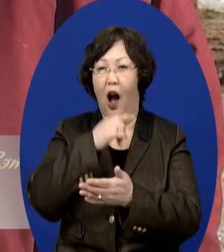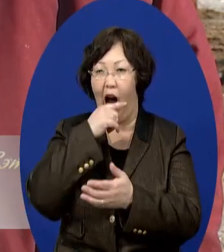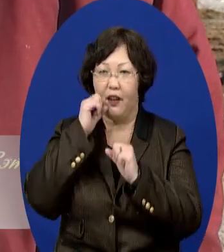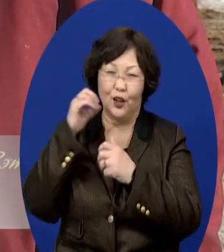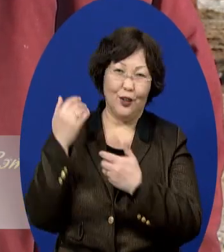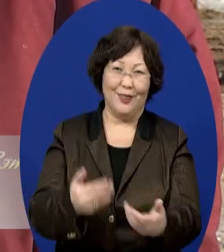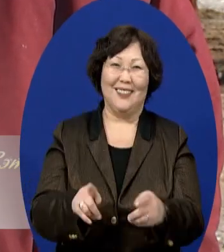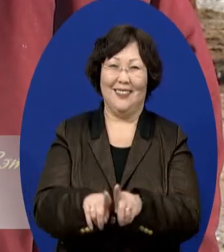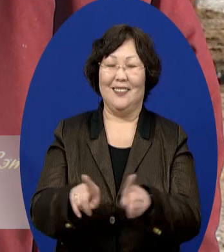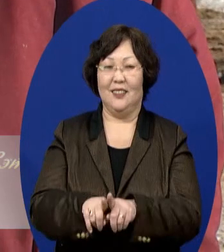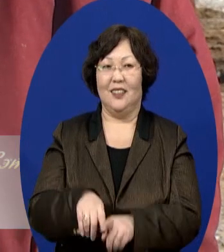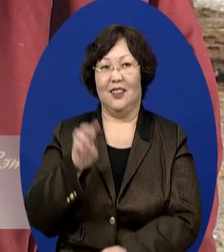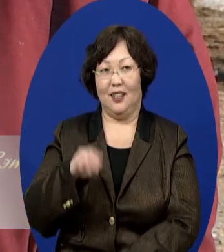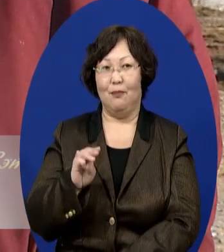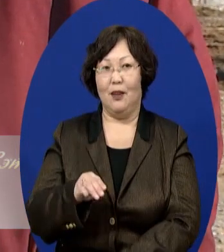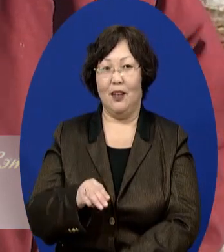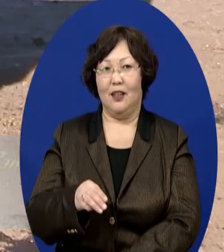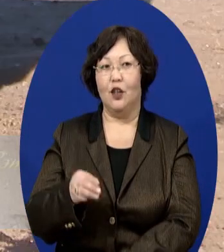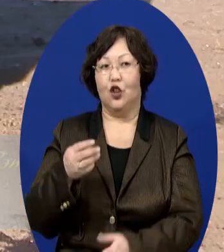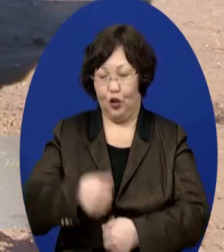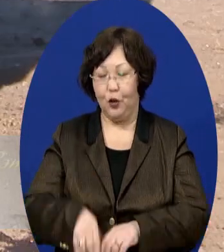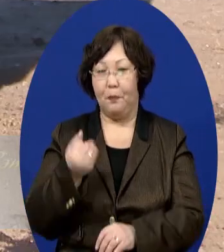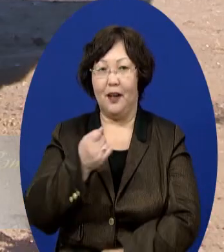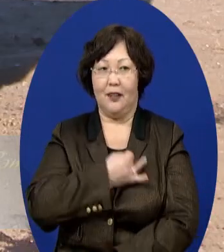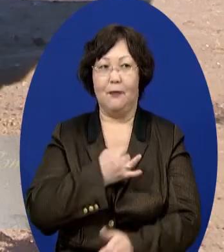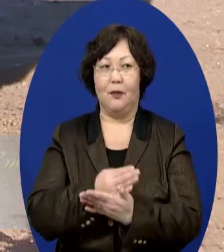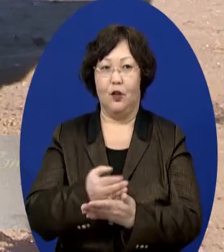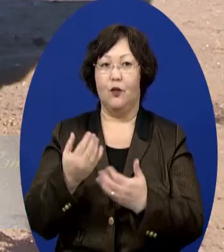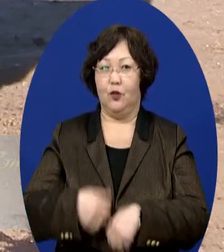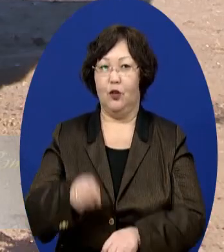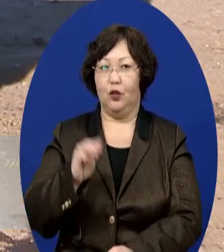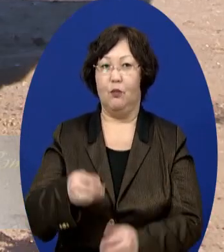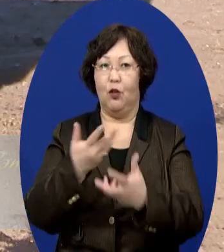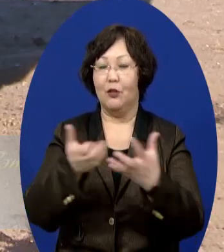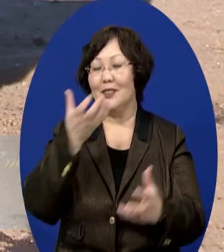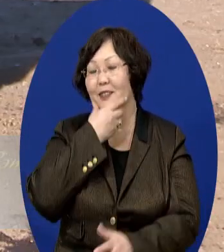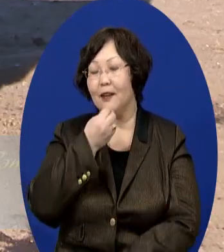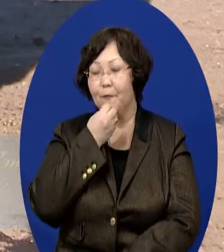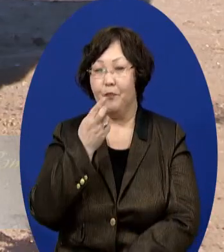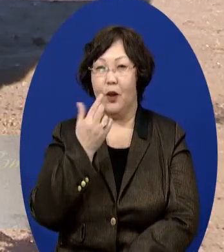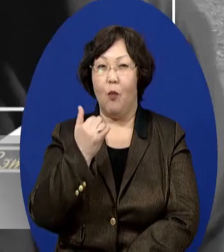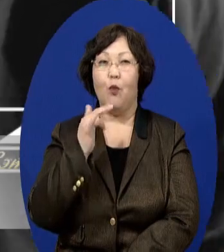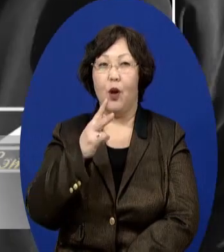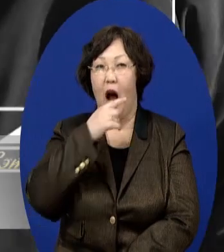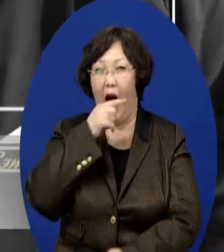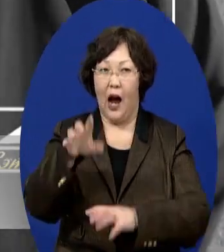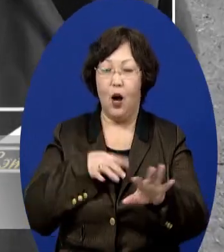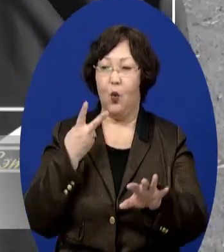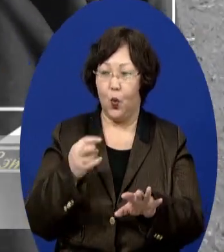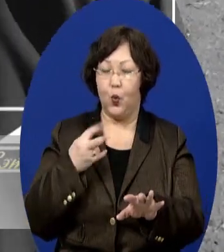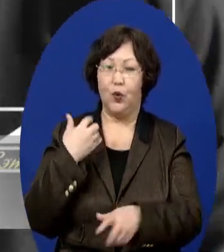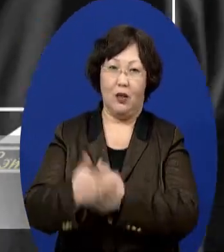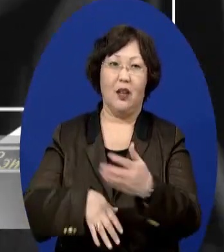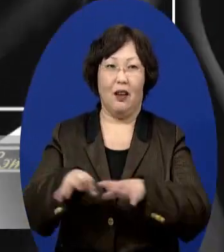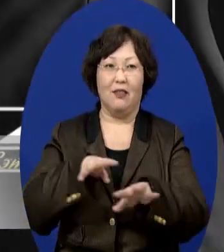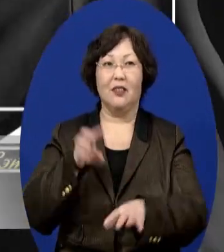Тэгэд нэг төрөх байх гэж боддог шүү дээ тий. Аа төрлөө яг энэ сайхан олон буйнууд одоо үе үедээ тахилгүй яг тий. Манай хүн сумдаал уралдана гэдэг